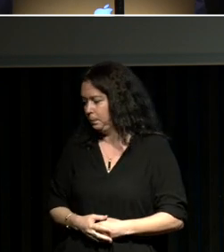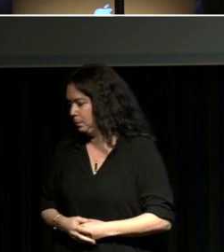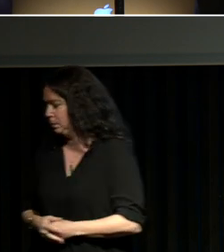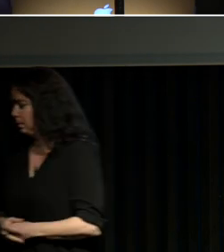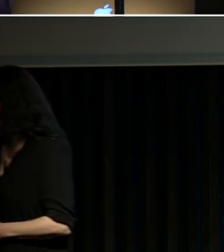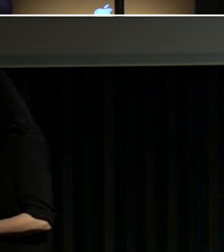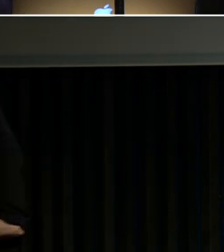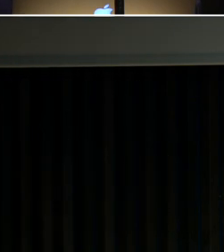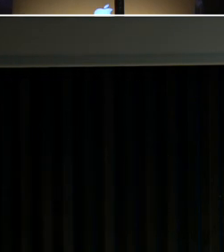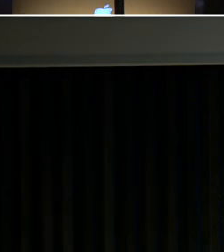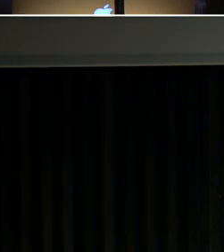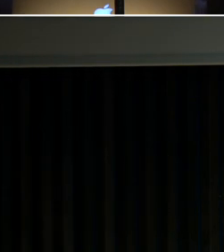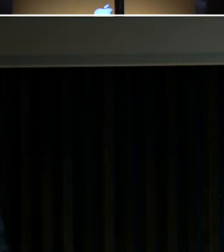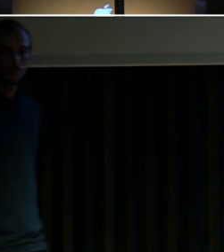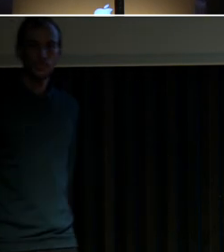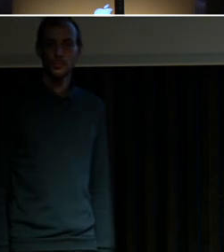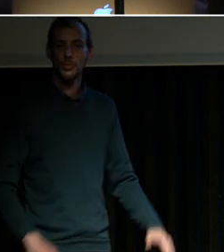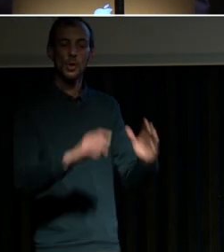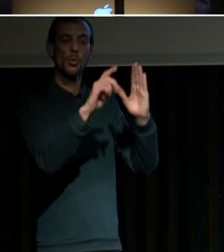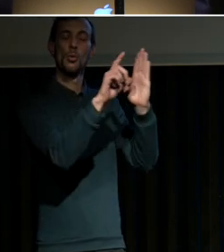élargi le cercle des donneurs vivants